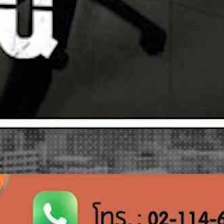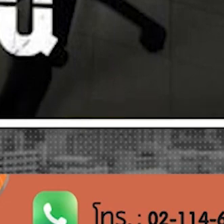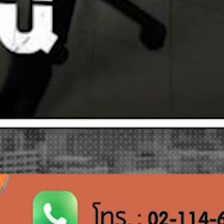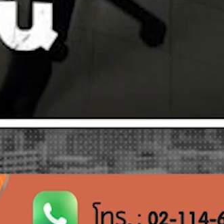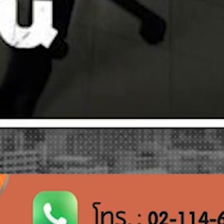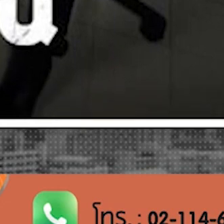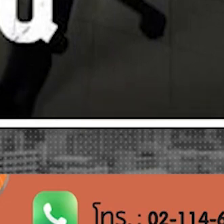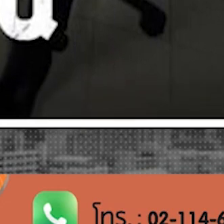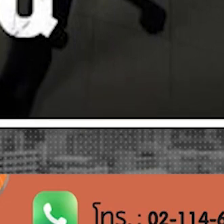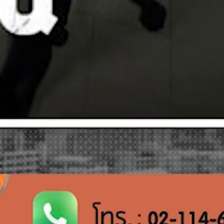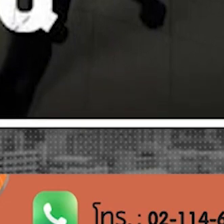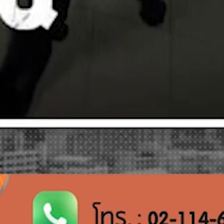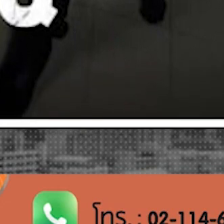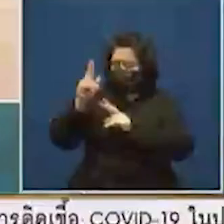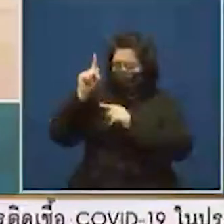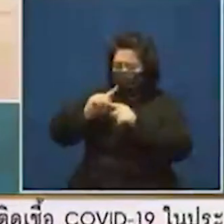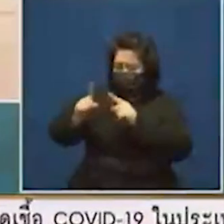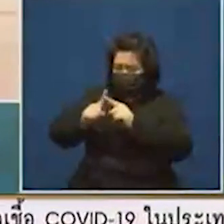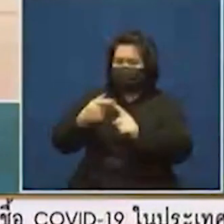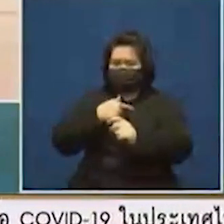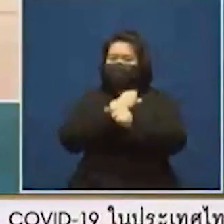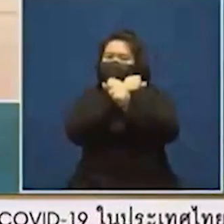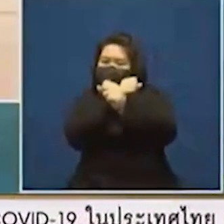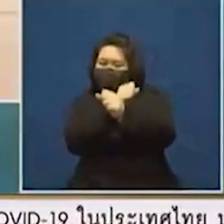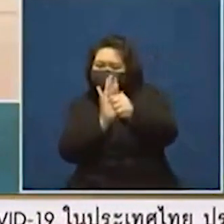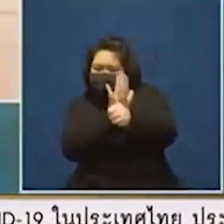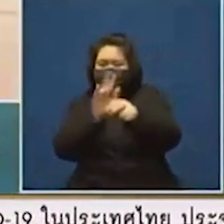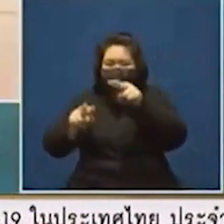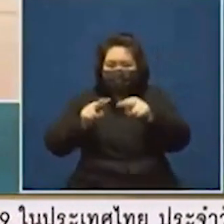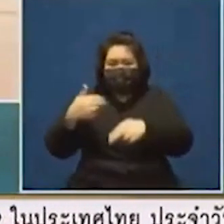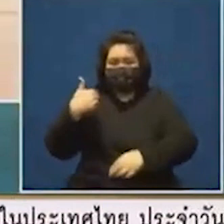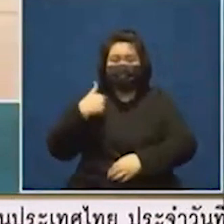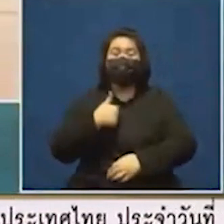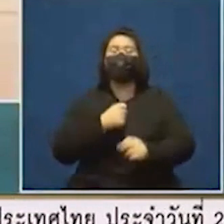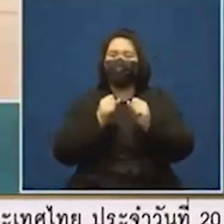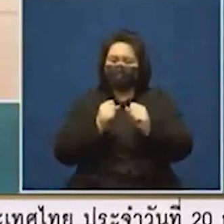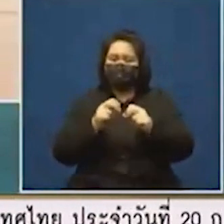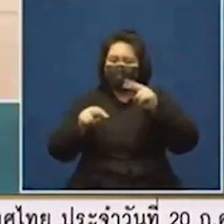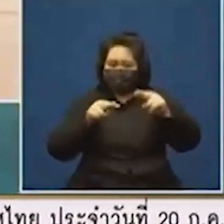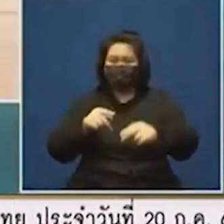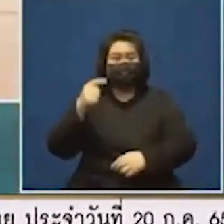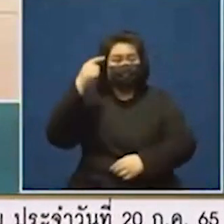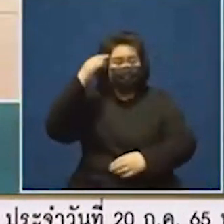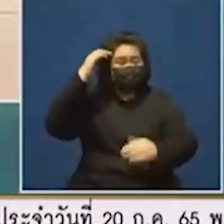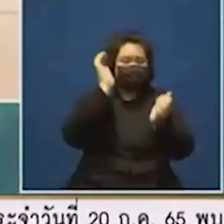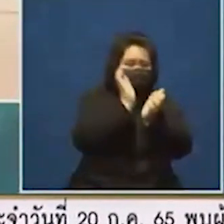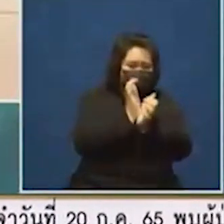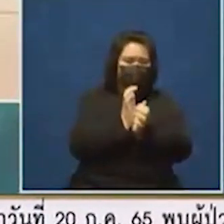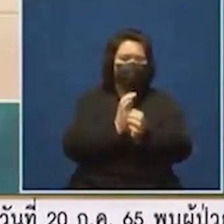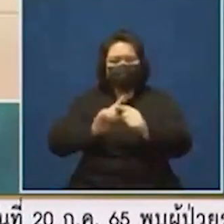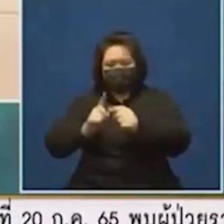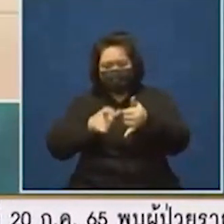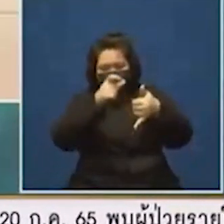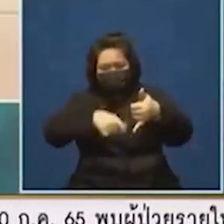่อนจะนงลงทันทีค่ะไปชมคิกัค่ะหทั้งหมดพยมทำอยเติมที่นึกถึงตำรวจนึถเช้าที่กี่แสนคน